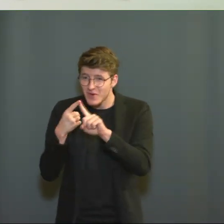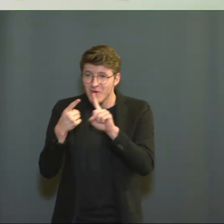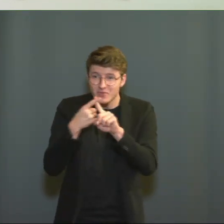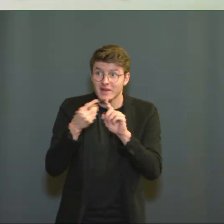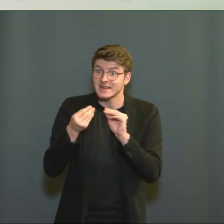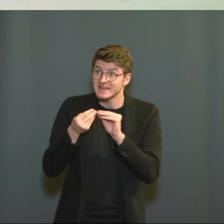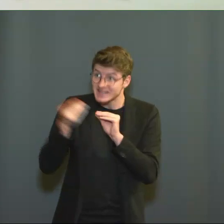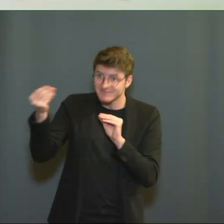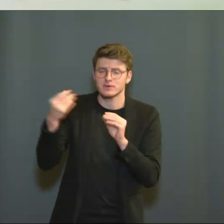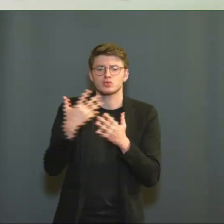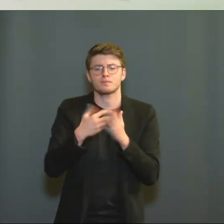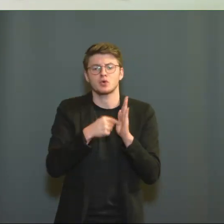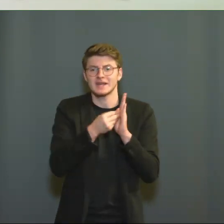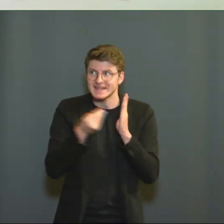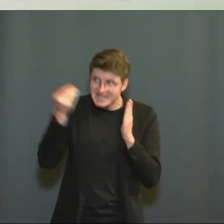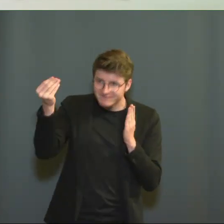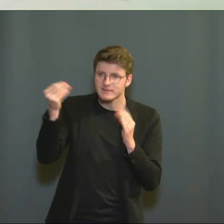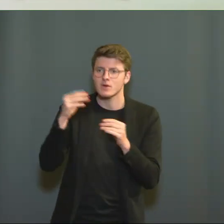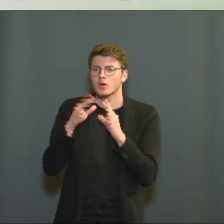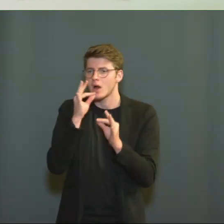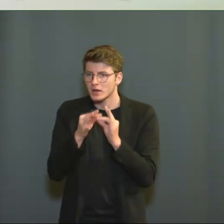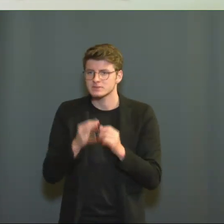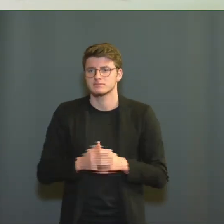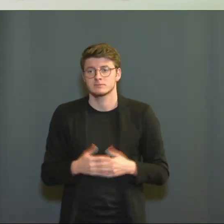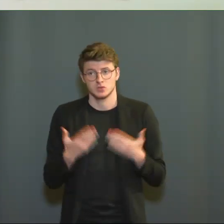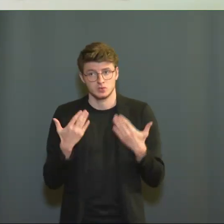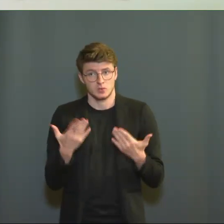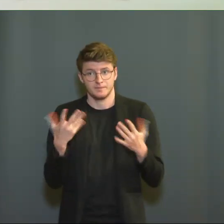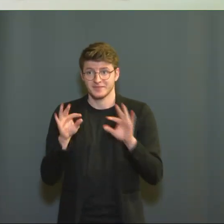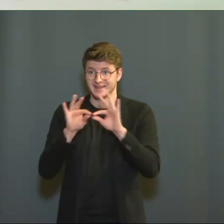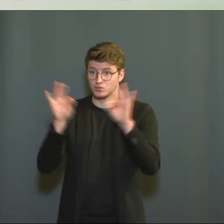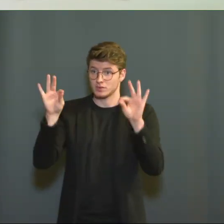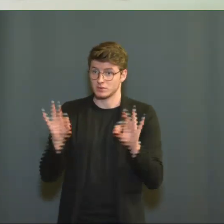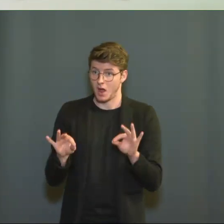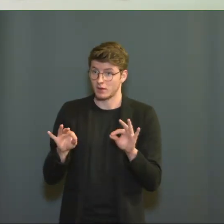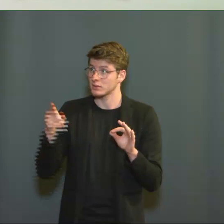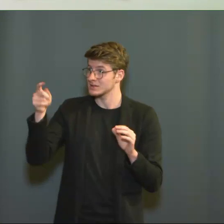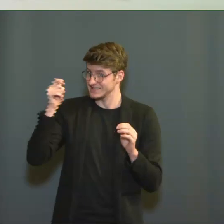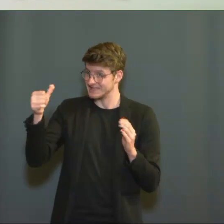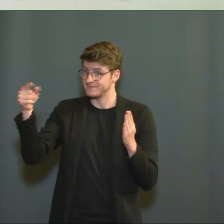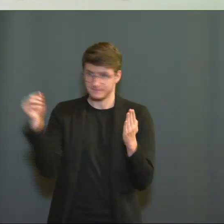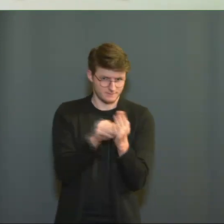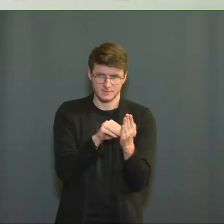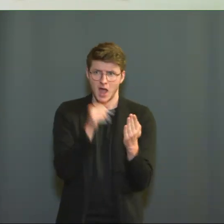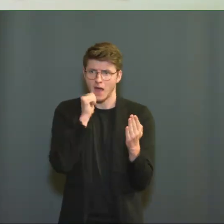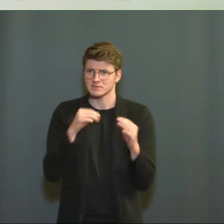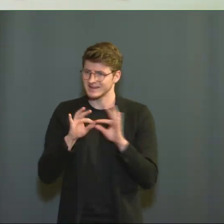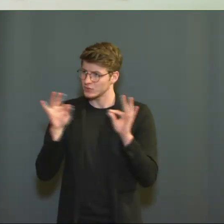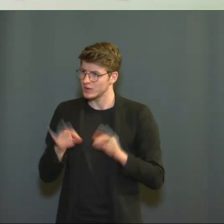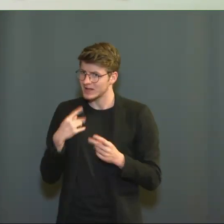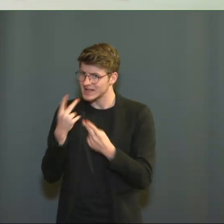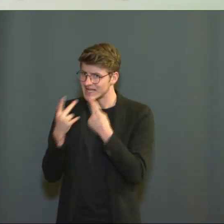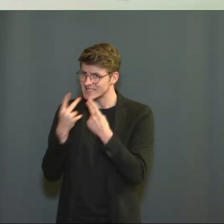contactcenter. Op die manier kan u het resultaat ook rechtstreeks in de app ontvangen en op uw beurt uw contacten